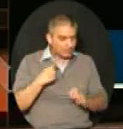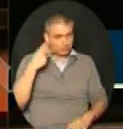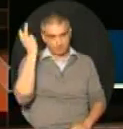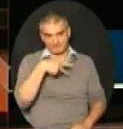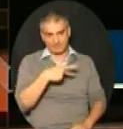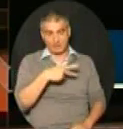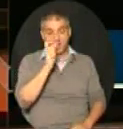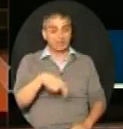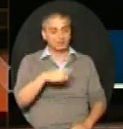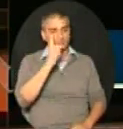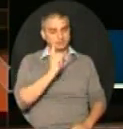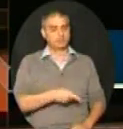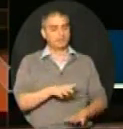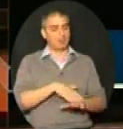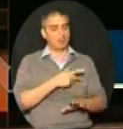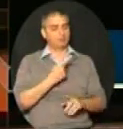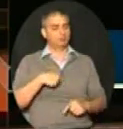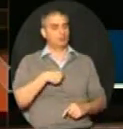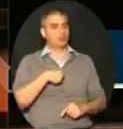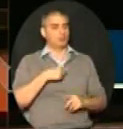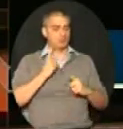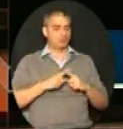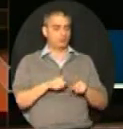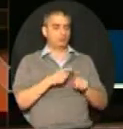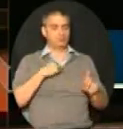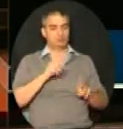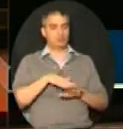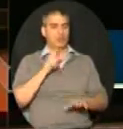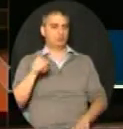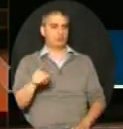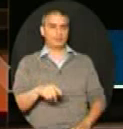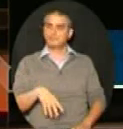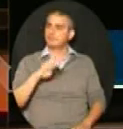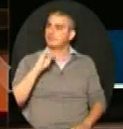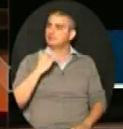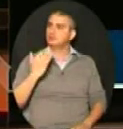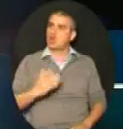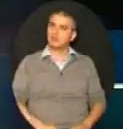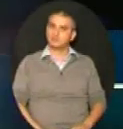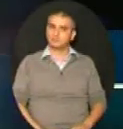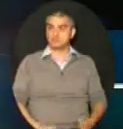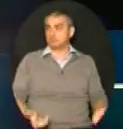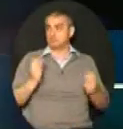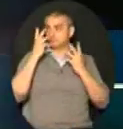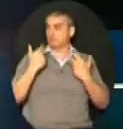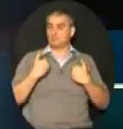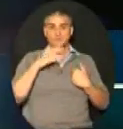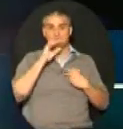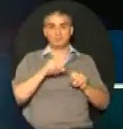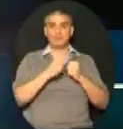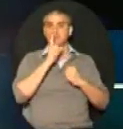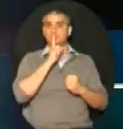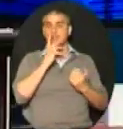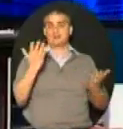הבנה שאנשים צריכים להרגיש אותנו, תודה. בדיוק כפי שאנחנו צריכים להרגיש אותם. מיקי זוהר. כמה מפתיע, אני הולך לדבר על שוברים